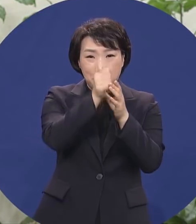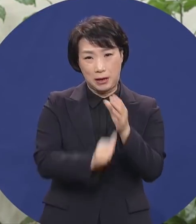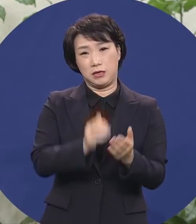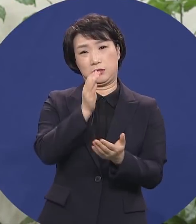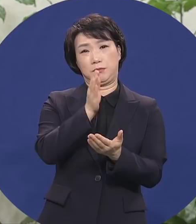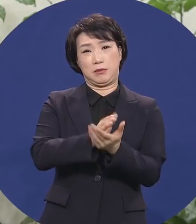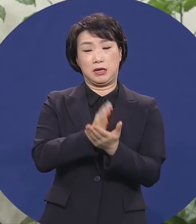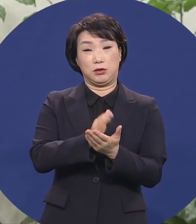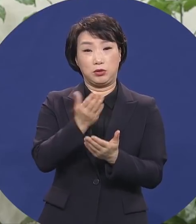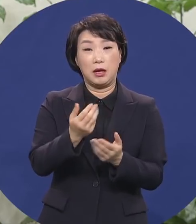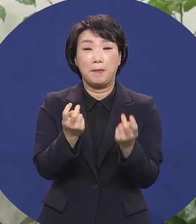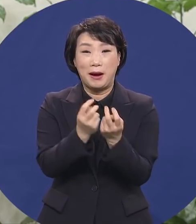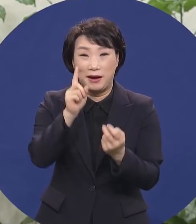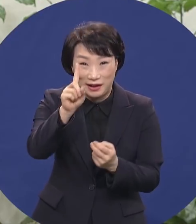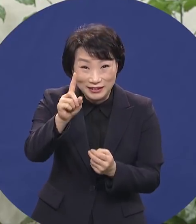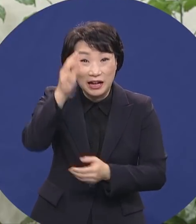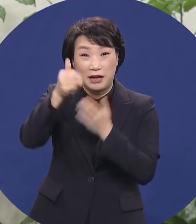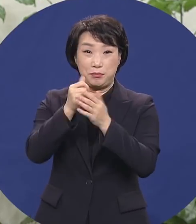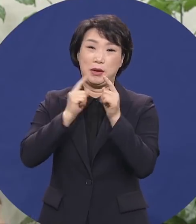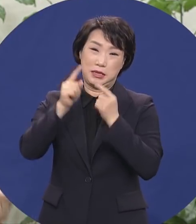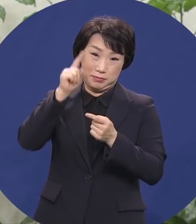방법은 하나님 말씀대로 상